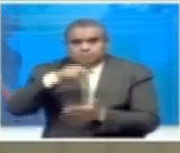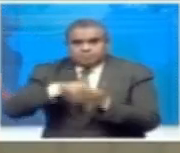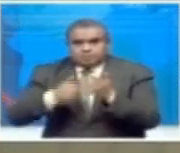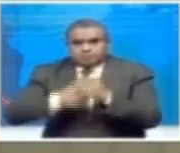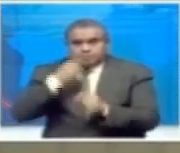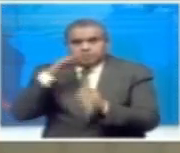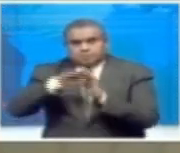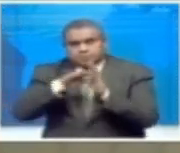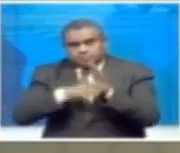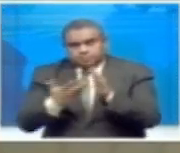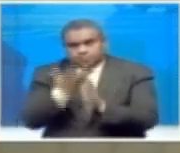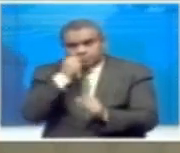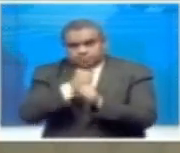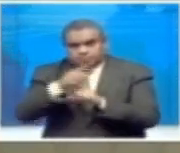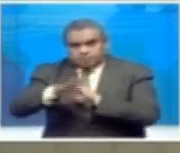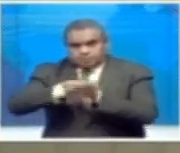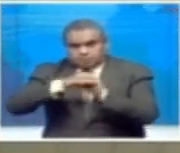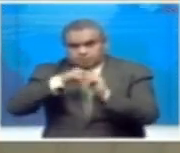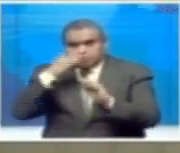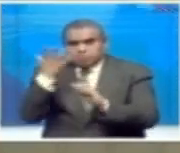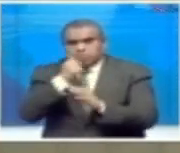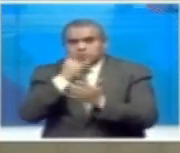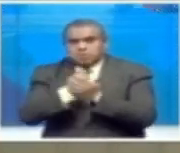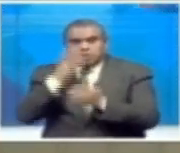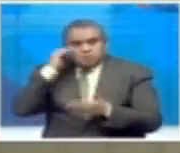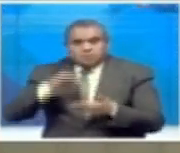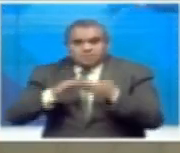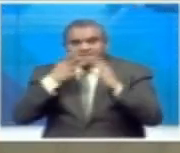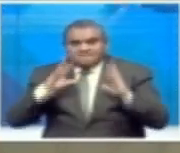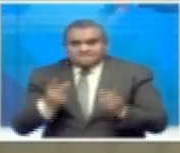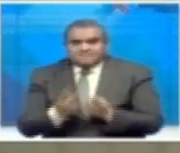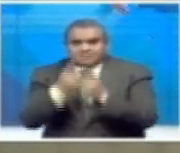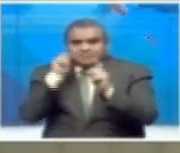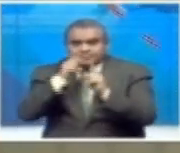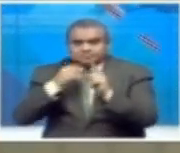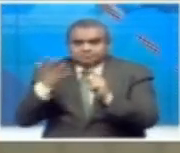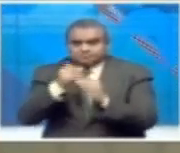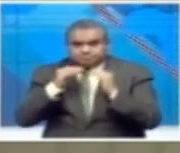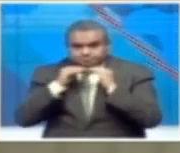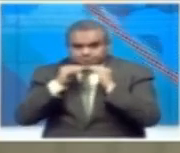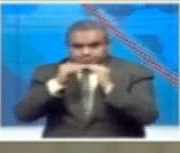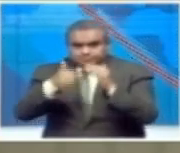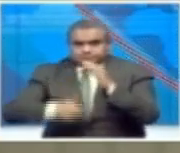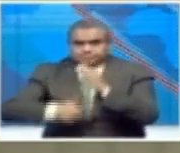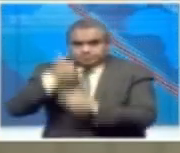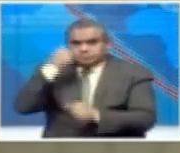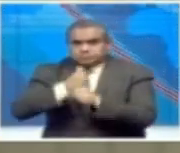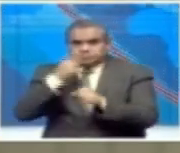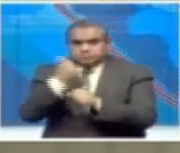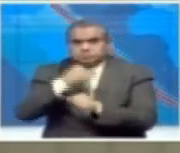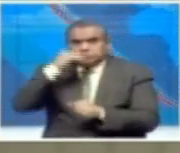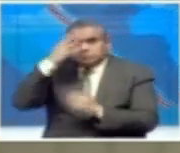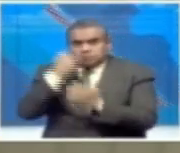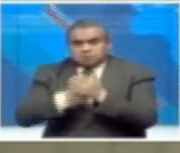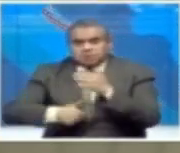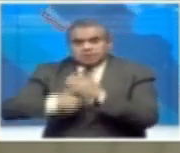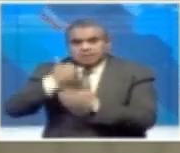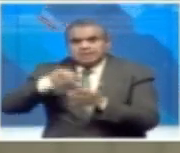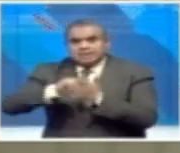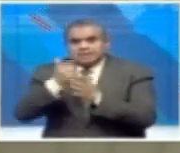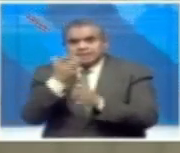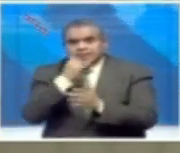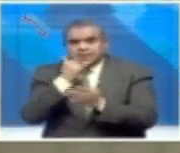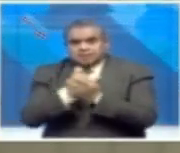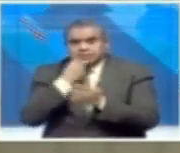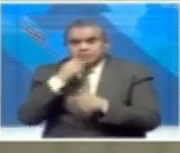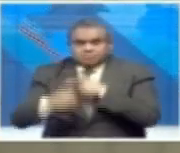الوطن، تضحياتهم التي قادت إلى التنمية وإلى هذا الاستقرار الذي يتحقق وإلى بناء الجمهورية الجديدة، فوجب